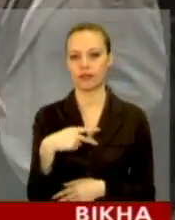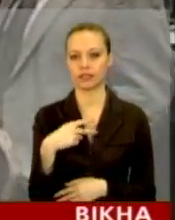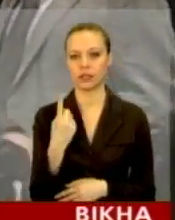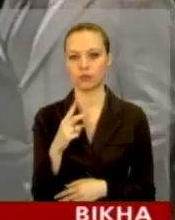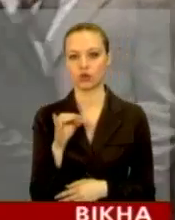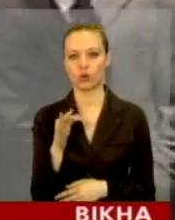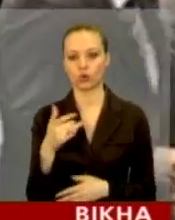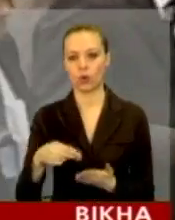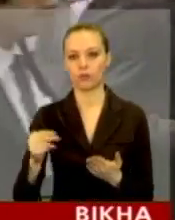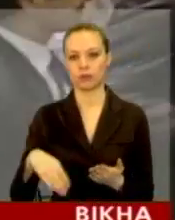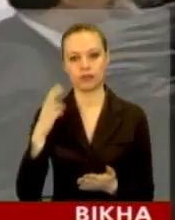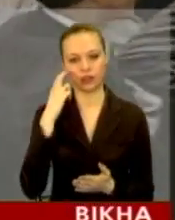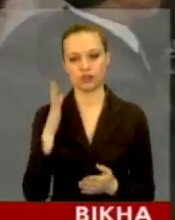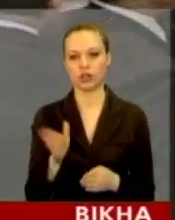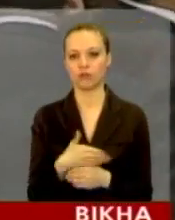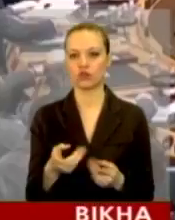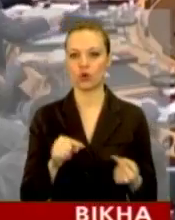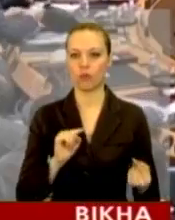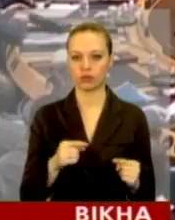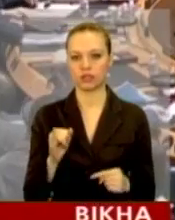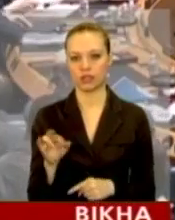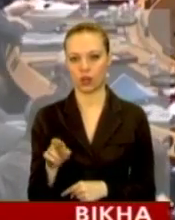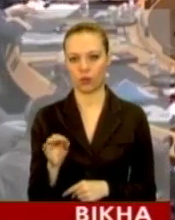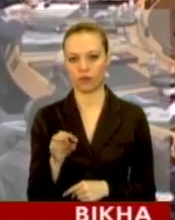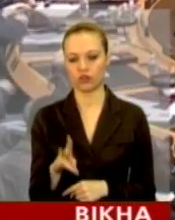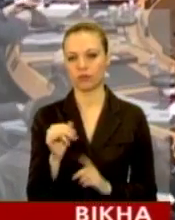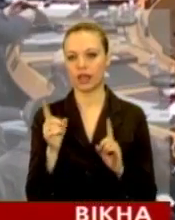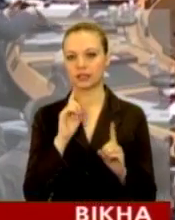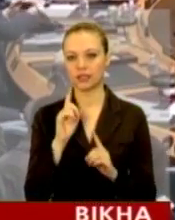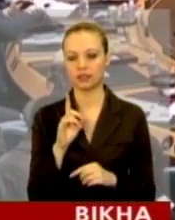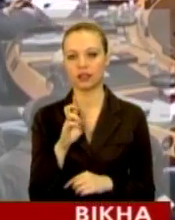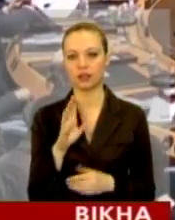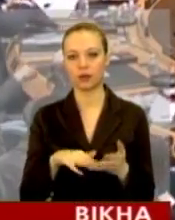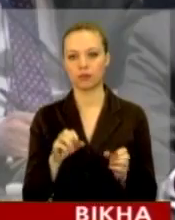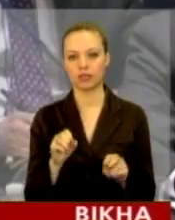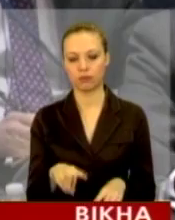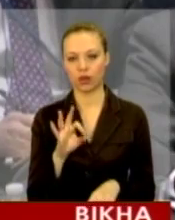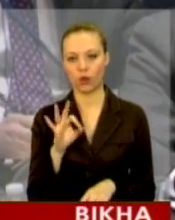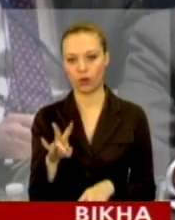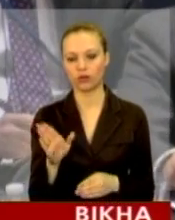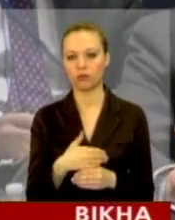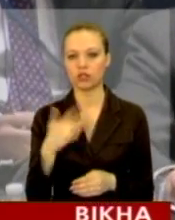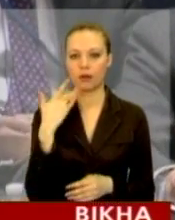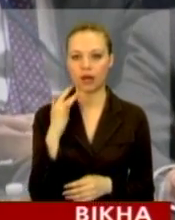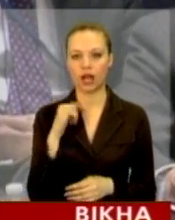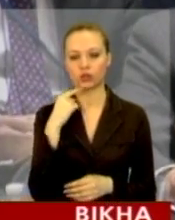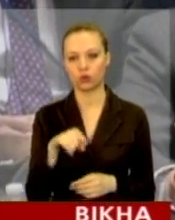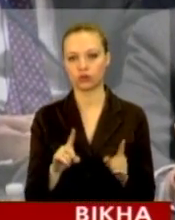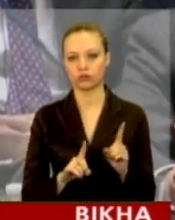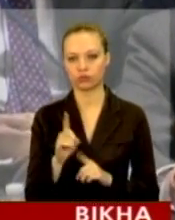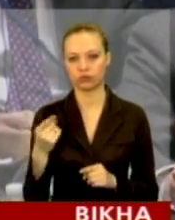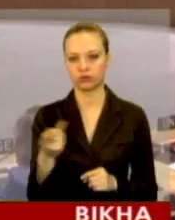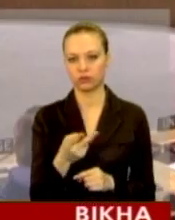лютого, підписаних у Києві між опозицією та Януковичем. На засіданні Ради безпеки ООН між американською та російською делегаціями